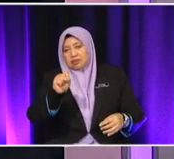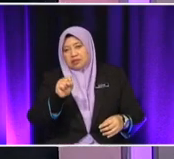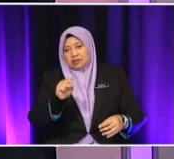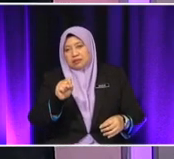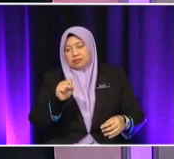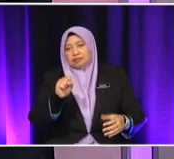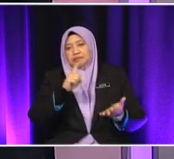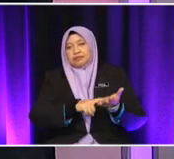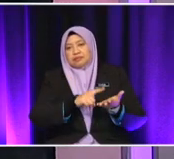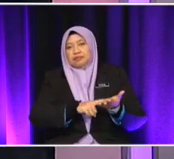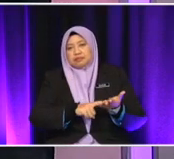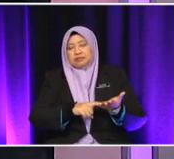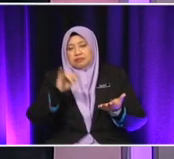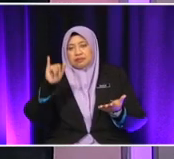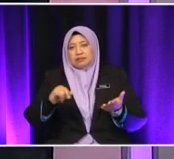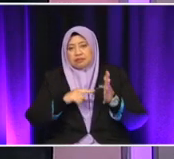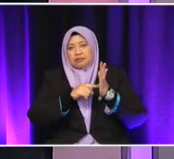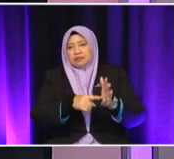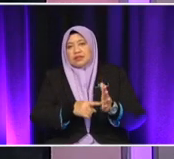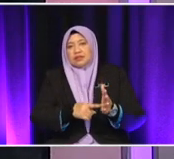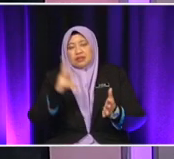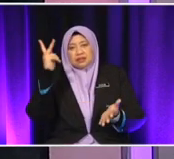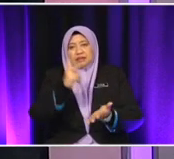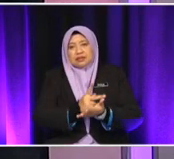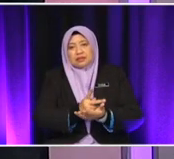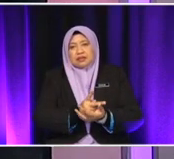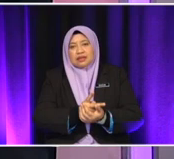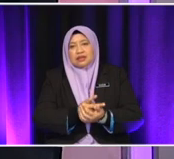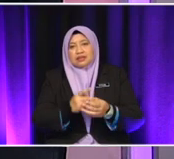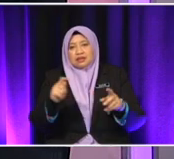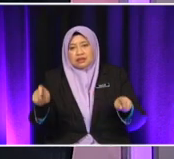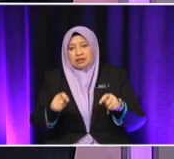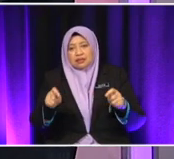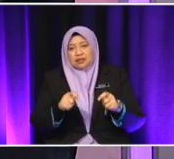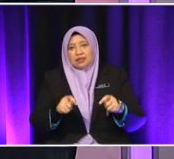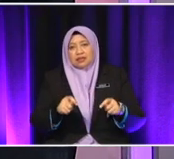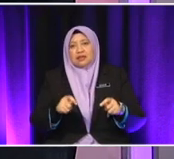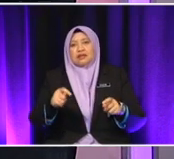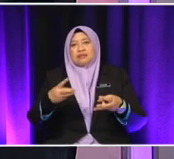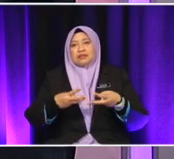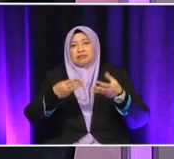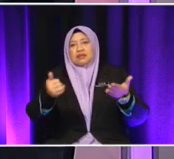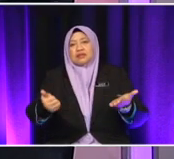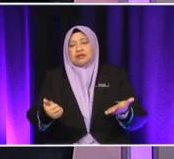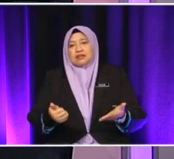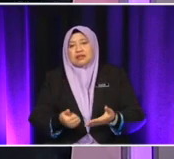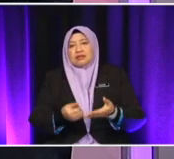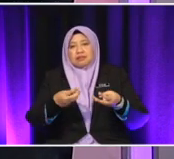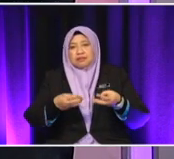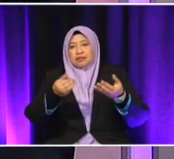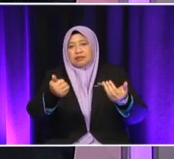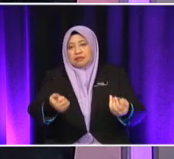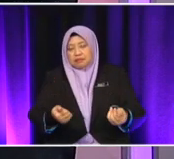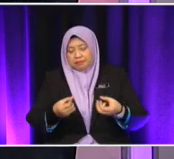apakah yang menunjukkan kesan tindakan tersebut kepada penawaran padi kesana apabila